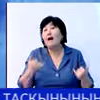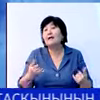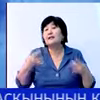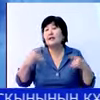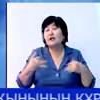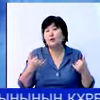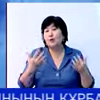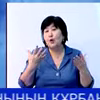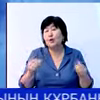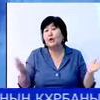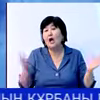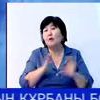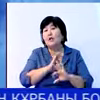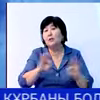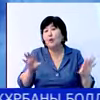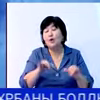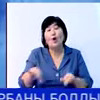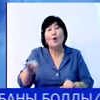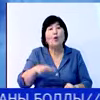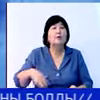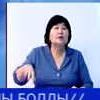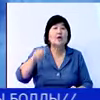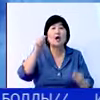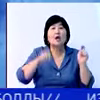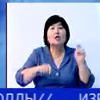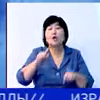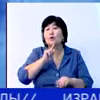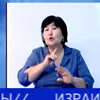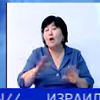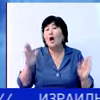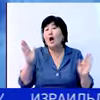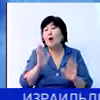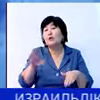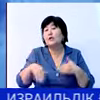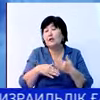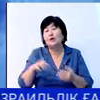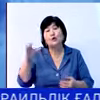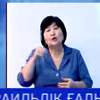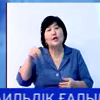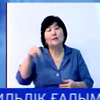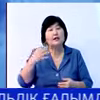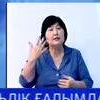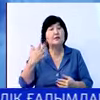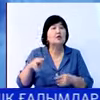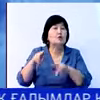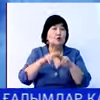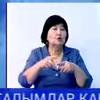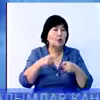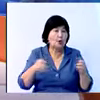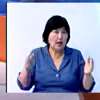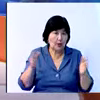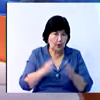экранда бүгінгі күн райының болжамы. Облыс көлемінде жауын шашын күтілмейді. Ауа райының демеушісі Сұлтан Плаза 5 жұлдызды қонақ үйі.